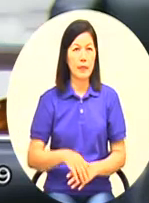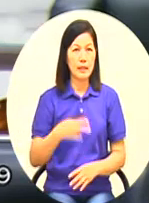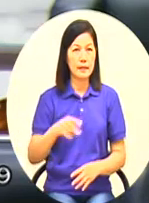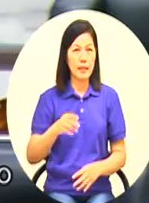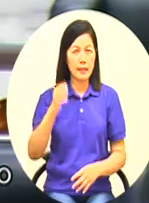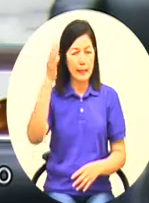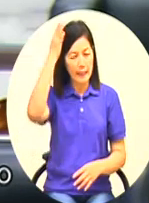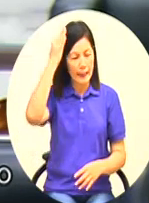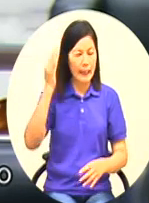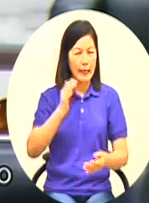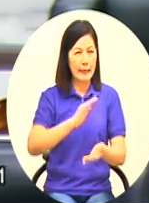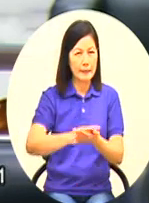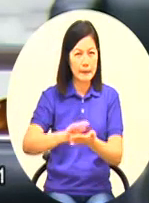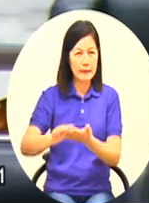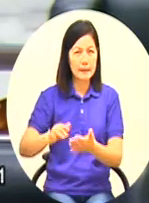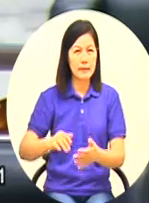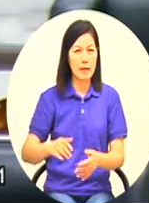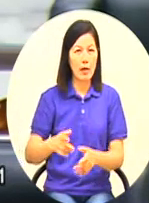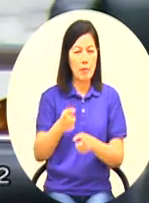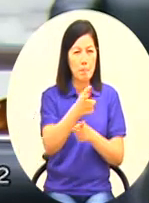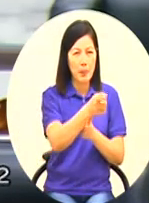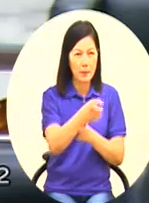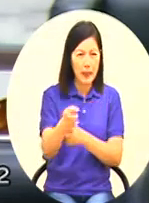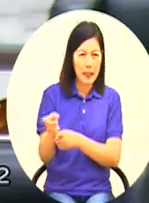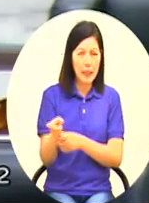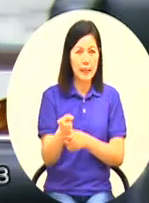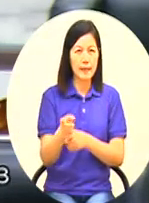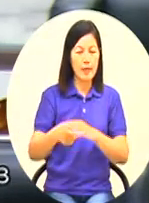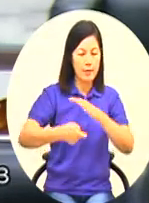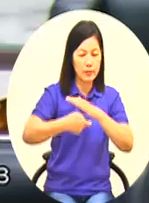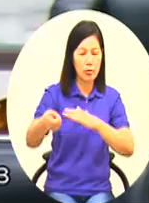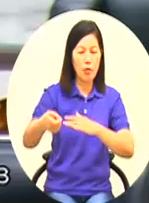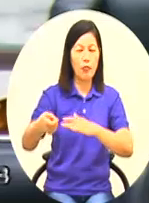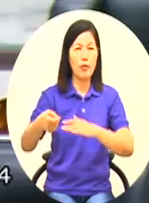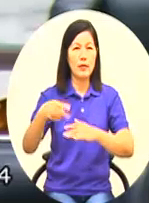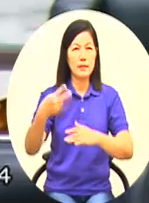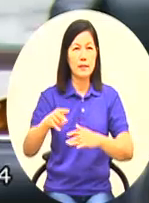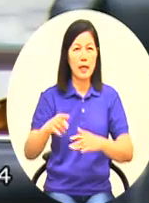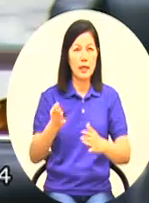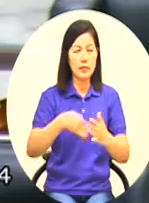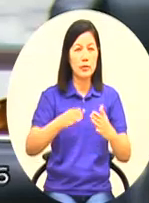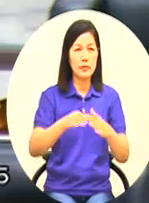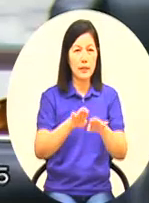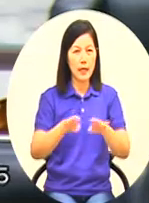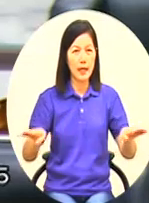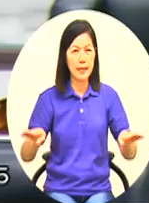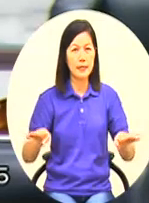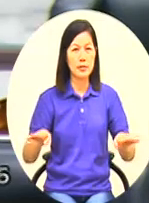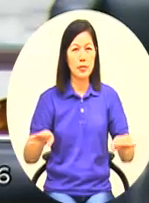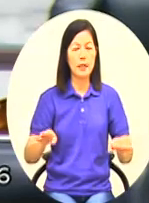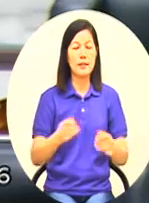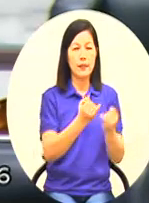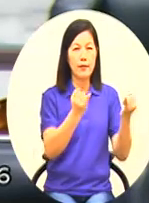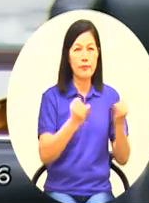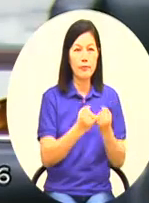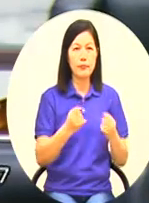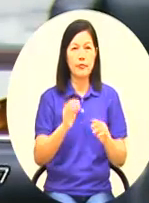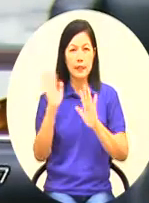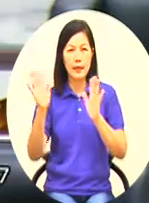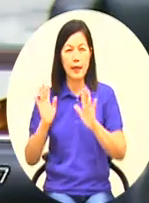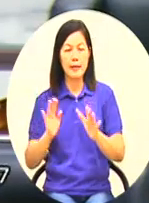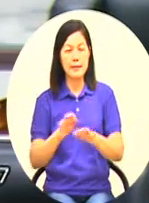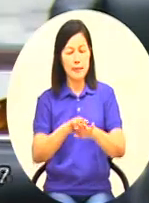诈骗、枪械、毒品、窃盗，还有校园安全和妇幼安全等七大工